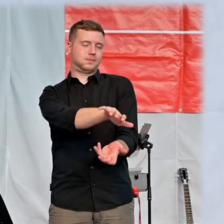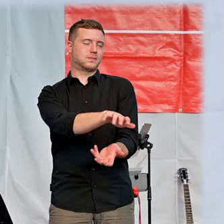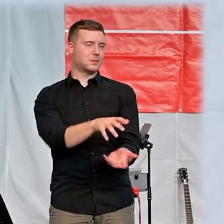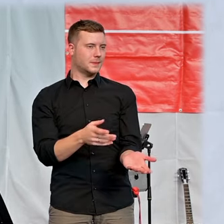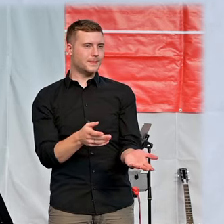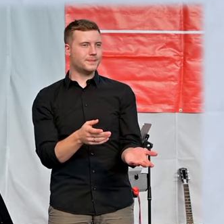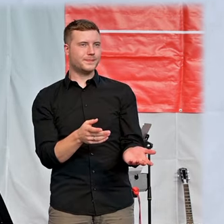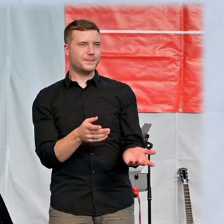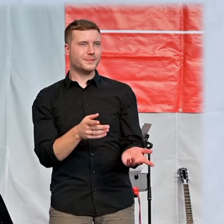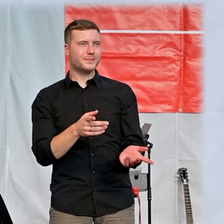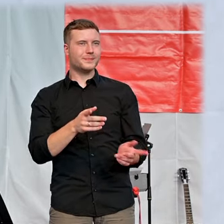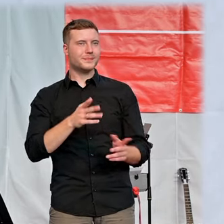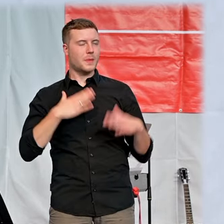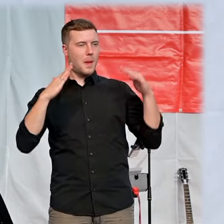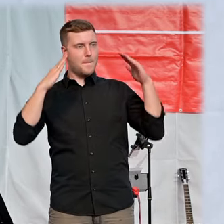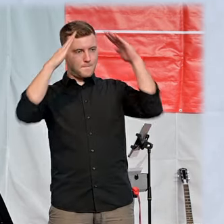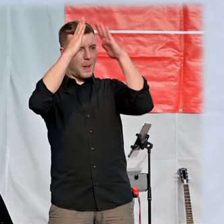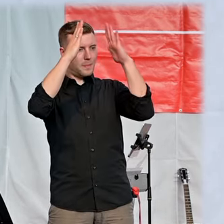Als Papst Franziskus